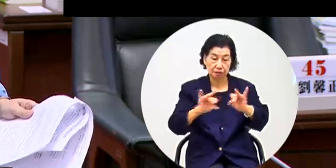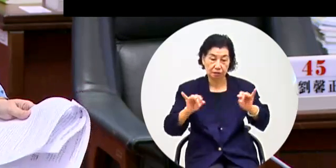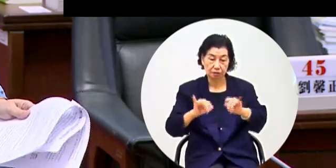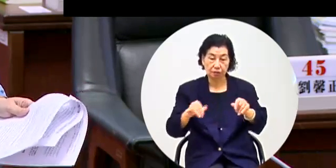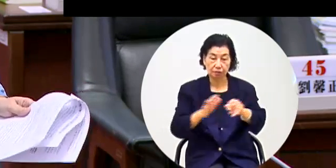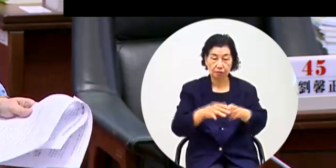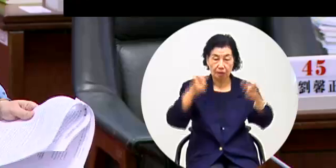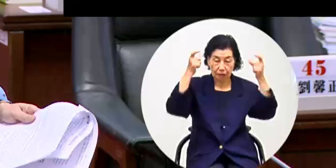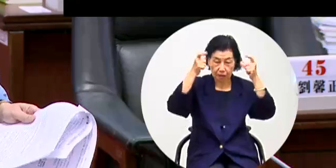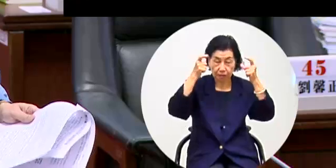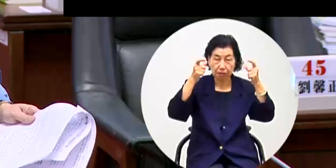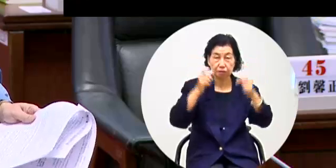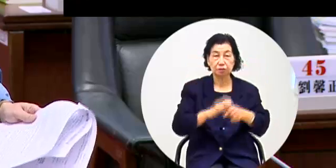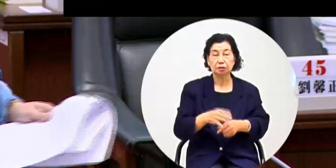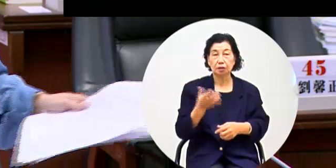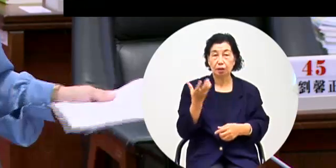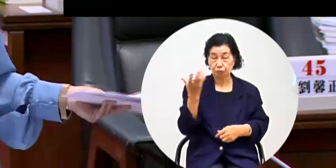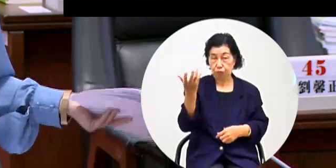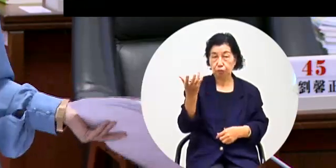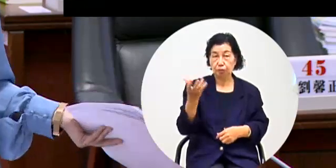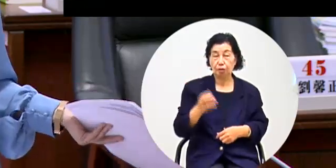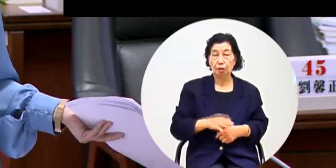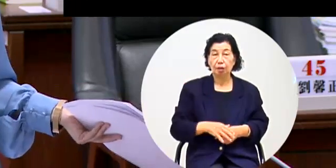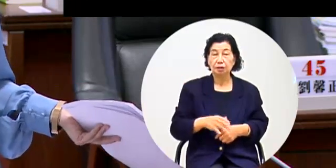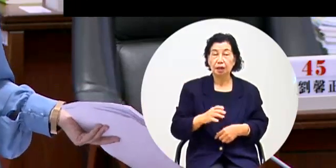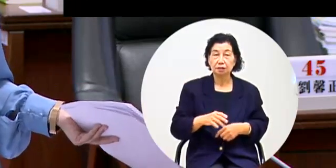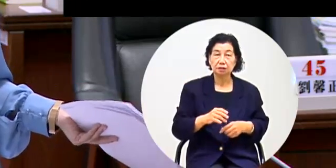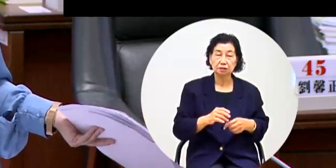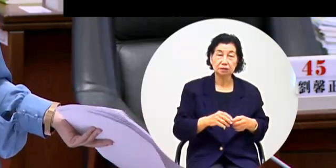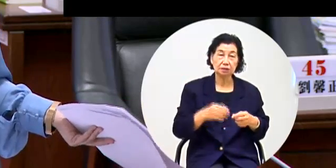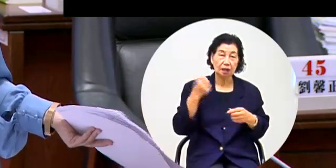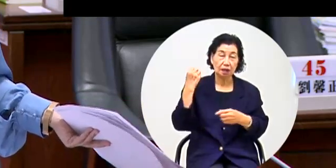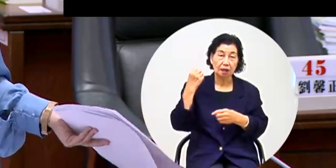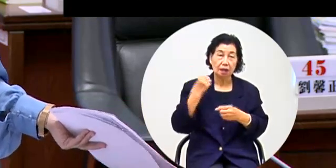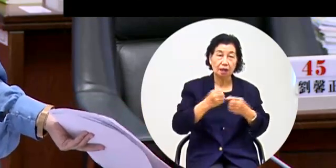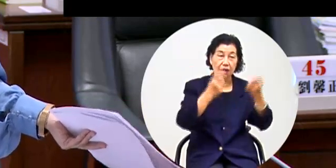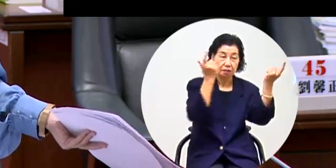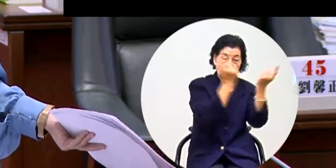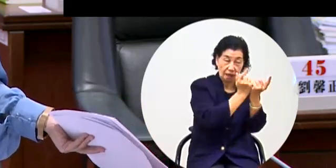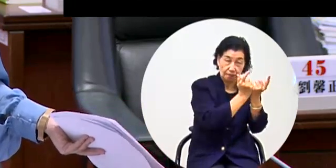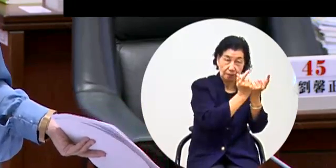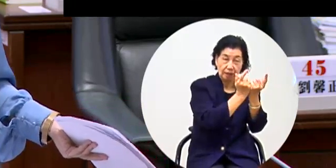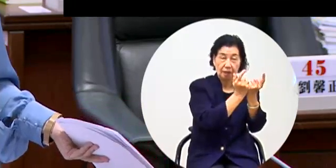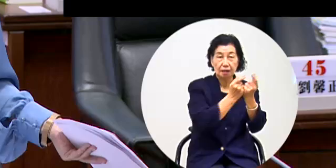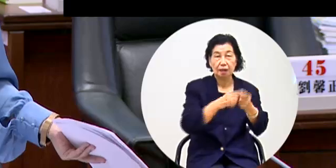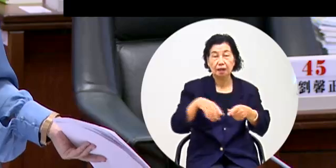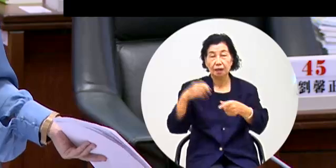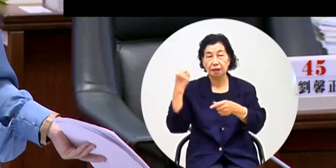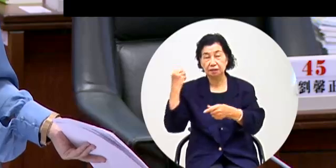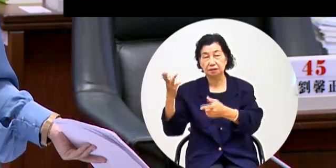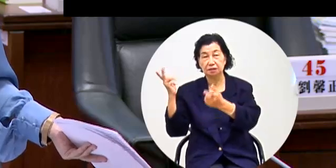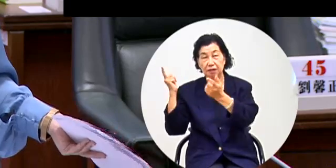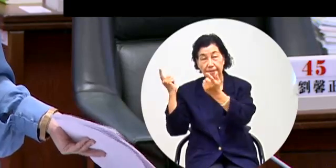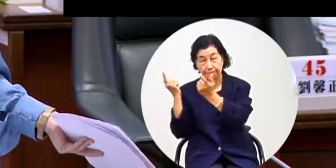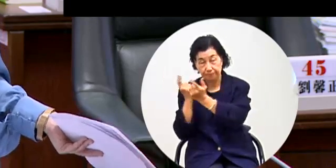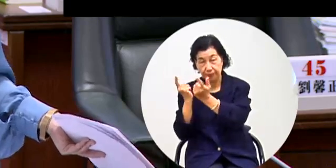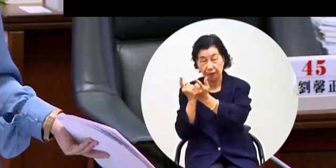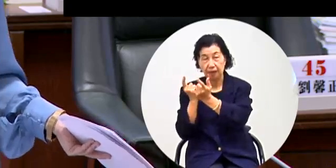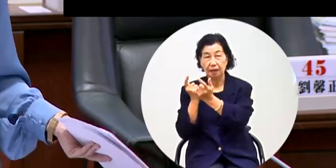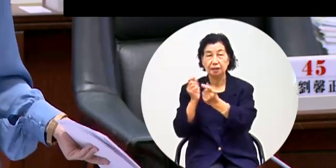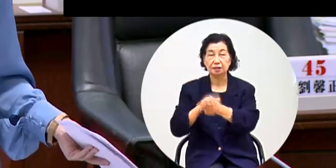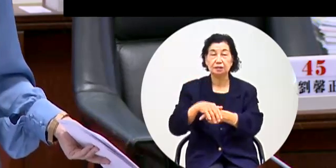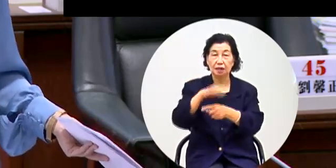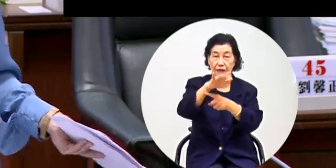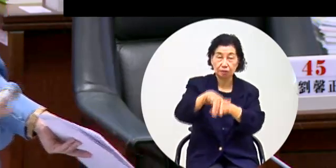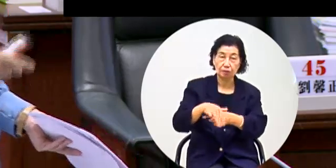北新北来比，台北的农地，台北的农地是零啊，新北市呢0.61而已，一公顷都不